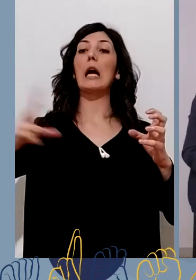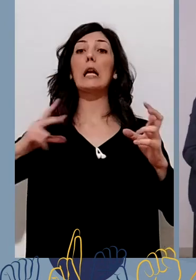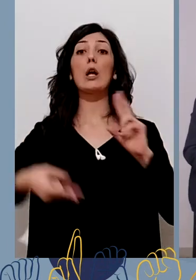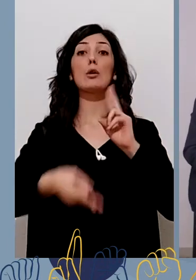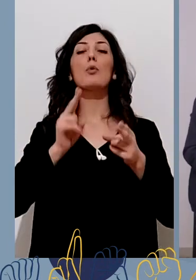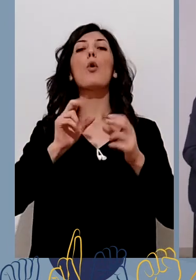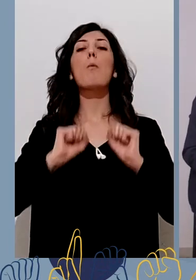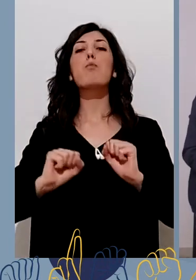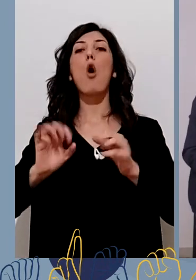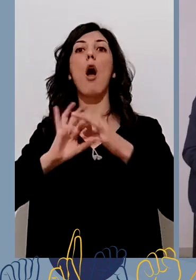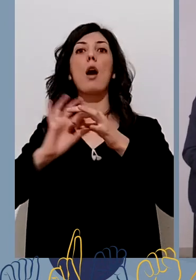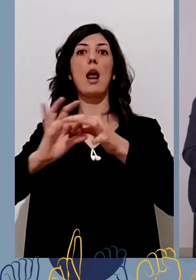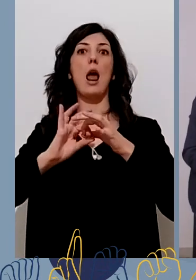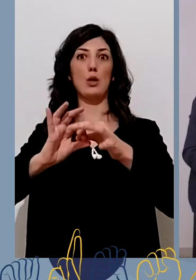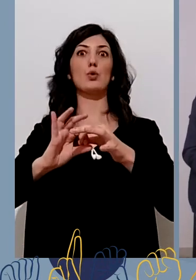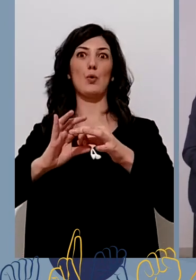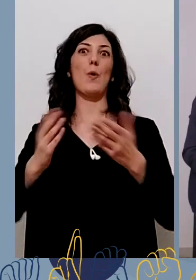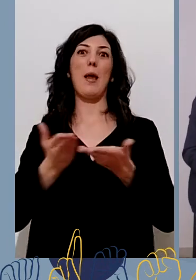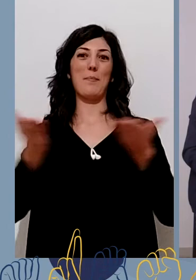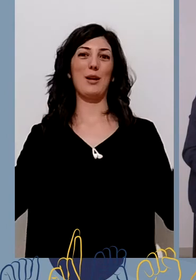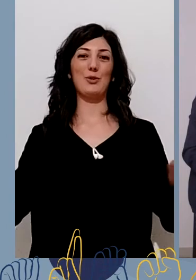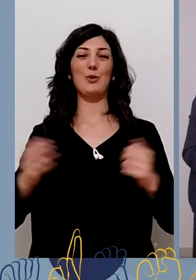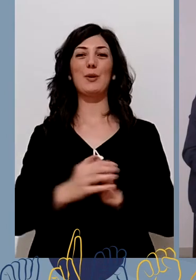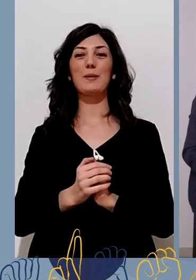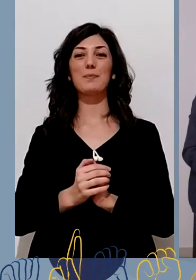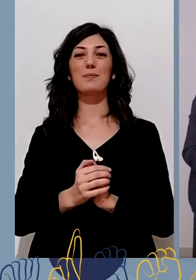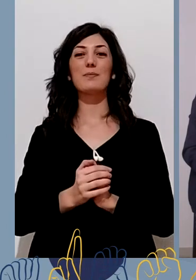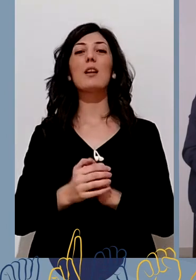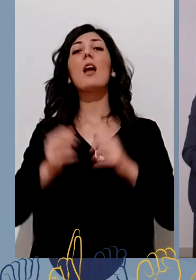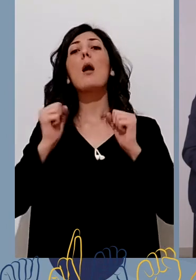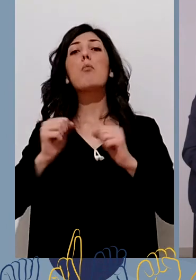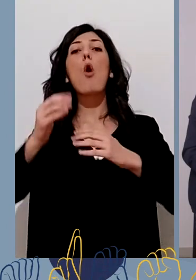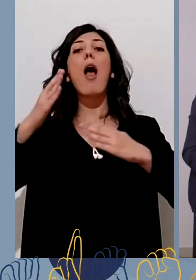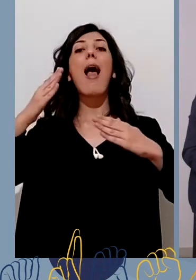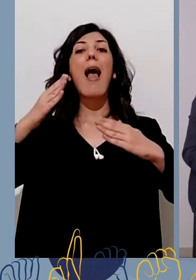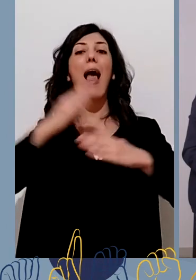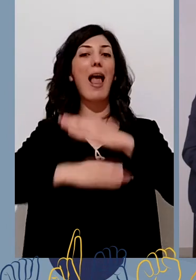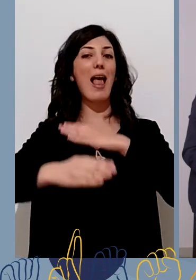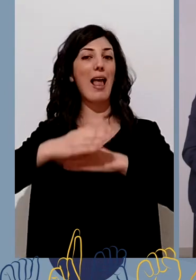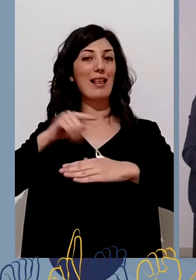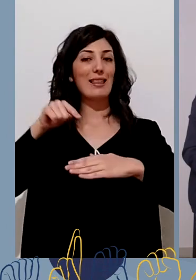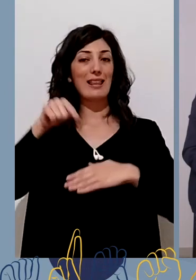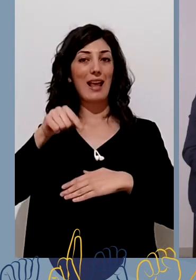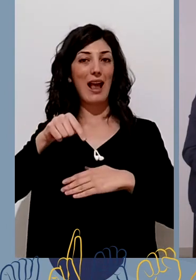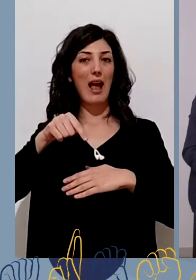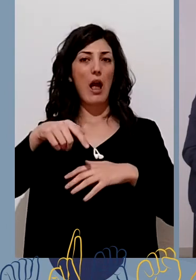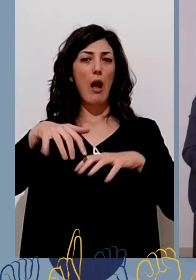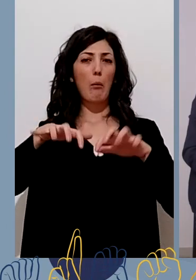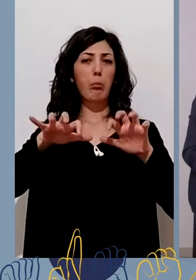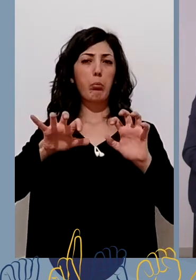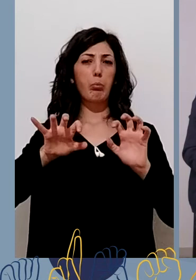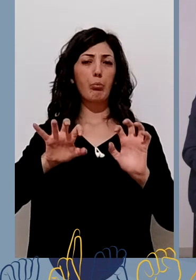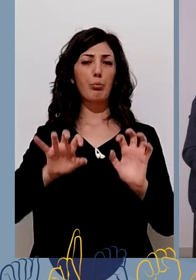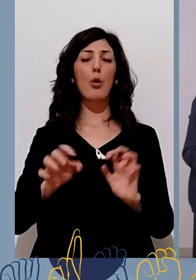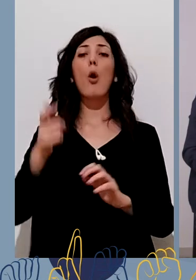e possiamo rendere meno un handicap, perché è un handicap, io non direi personale, ma quanto